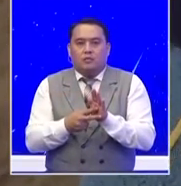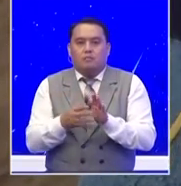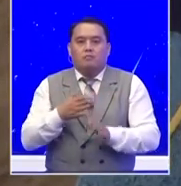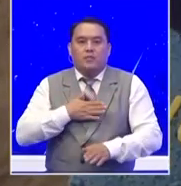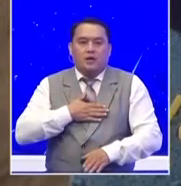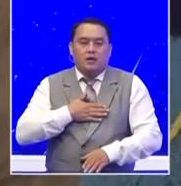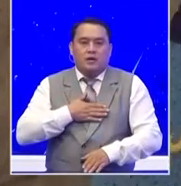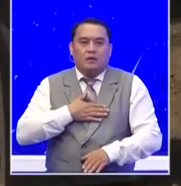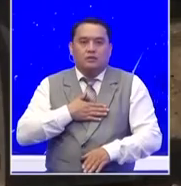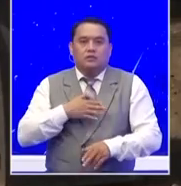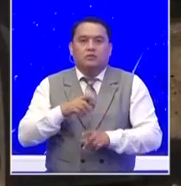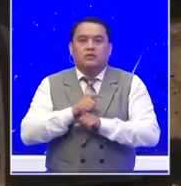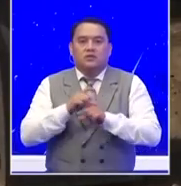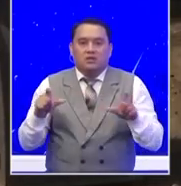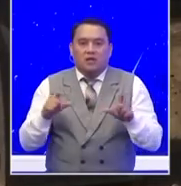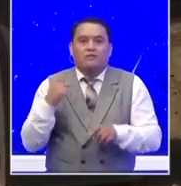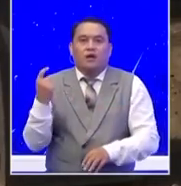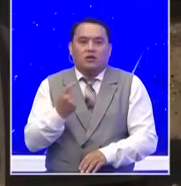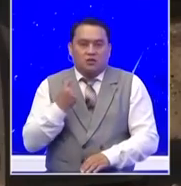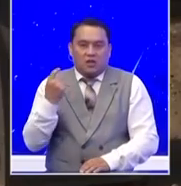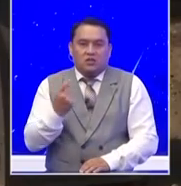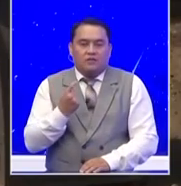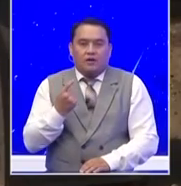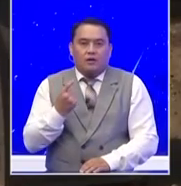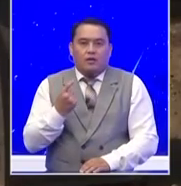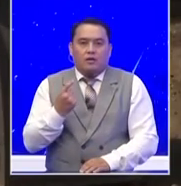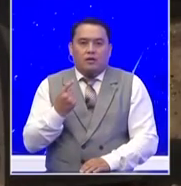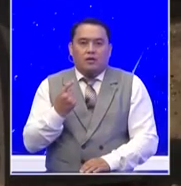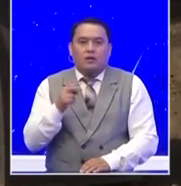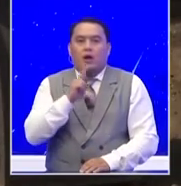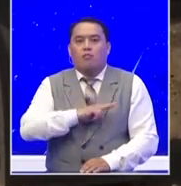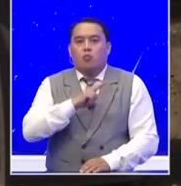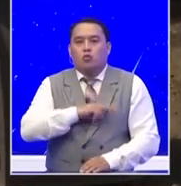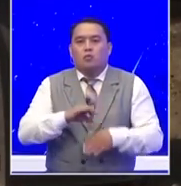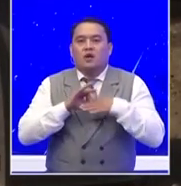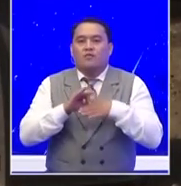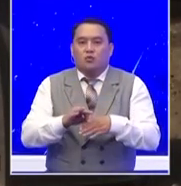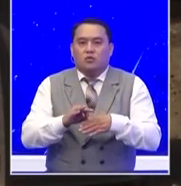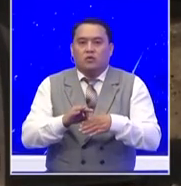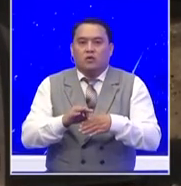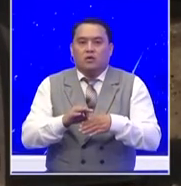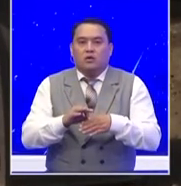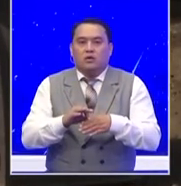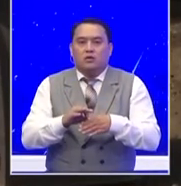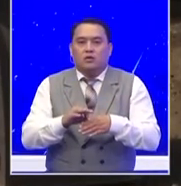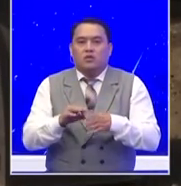выставлено здание мазутного хозяйства, то есть работы ведутся где-то